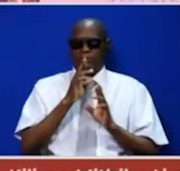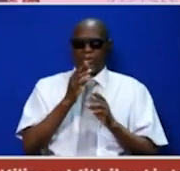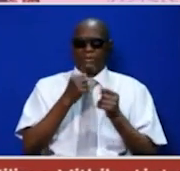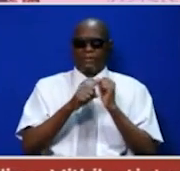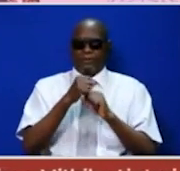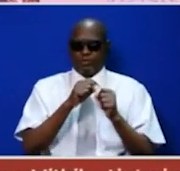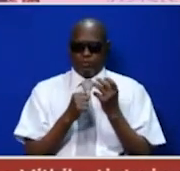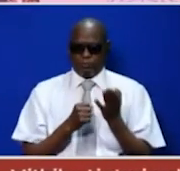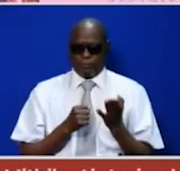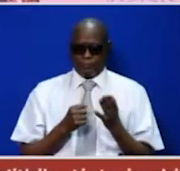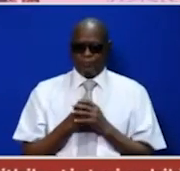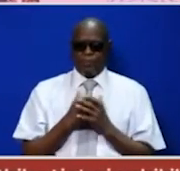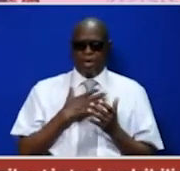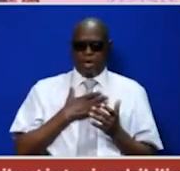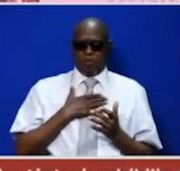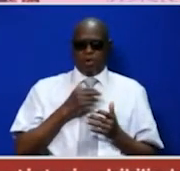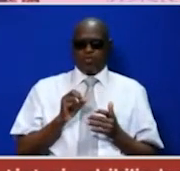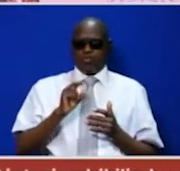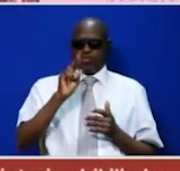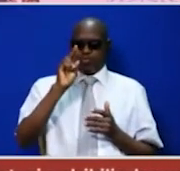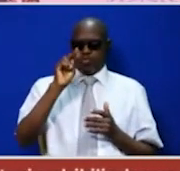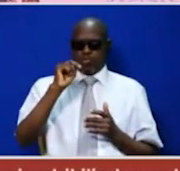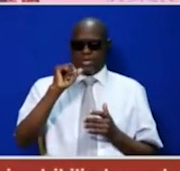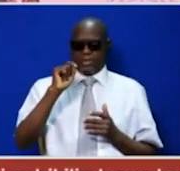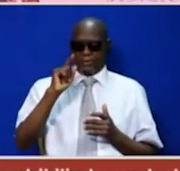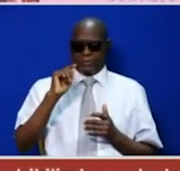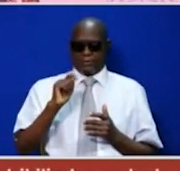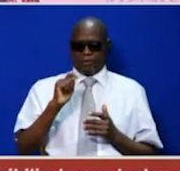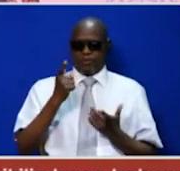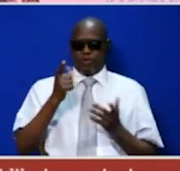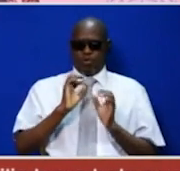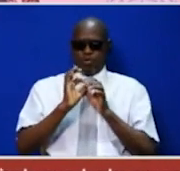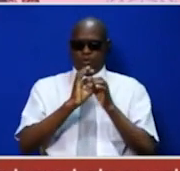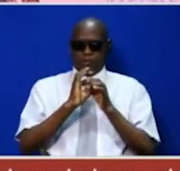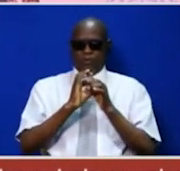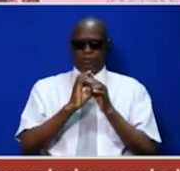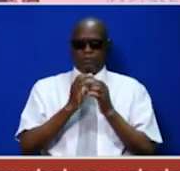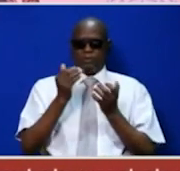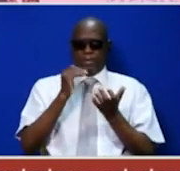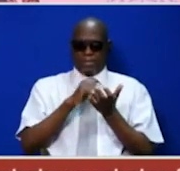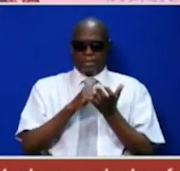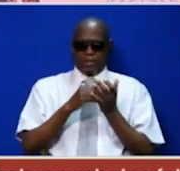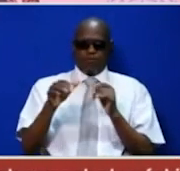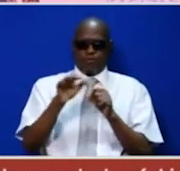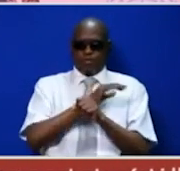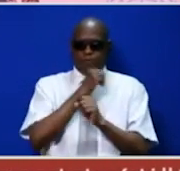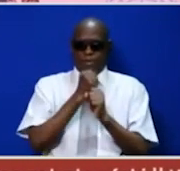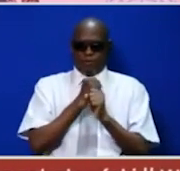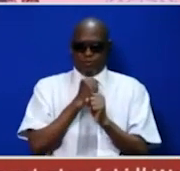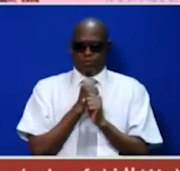interventions. Our unit for coordination at AGN is now fully